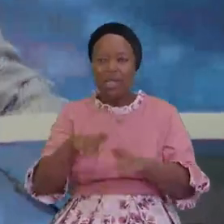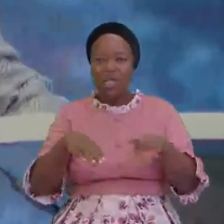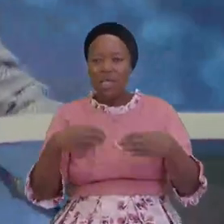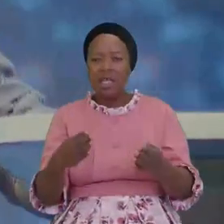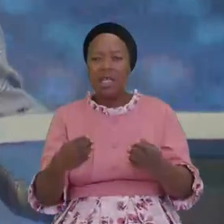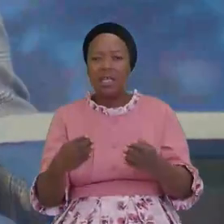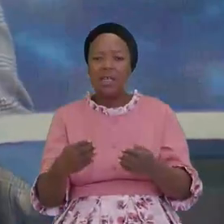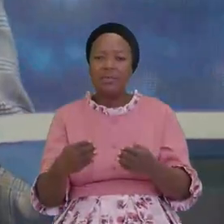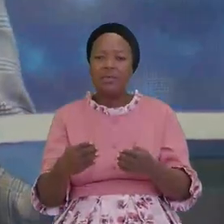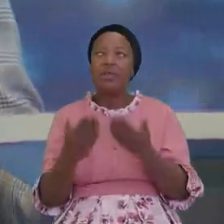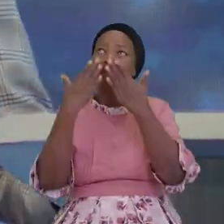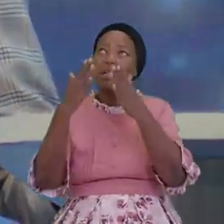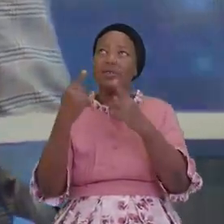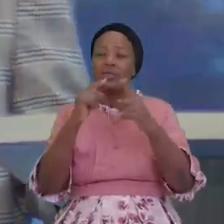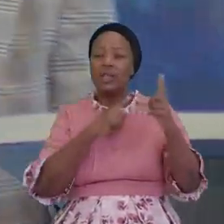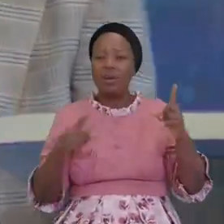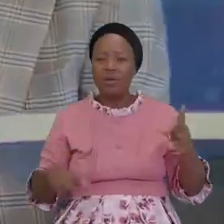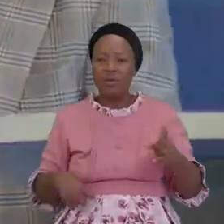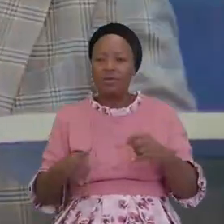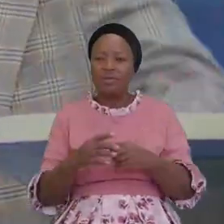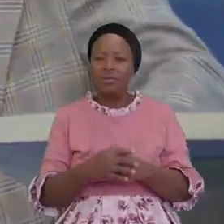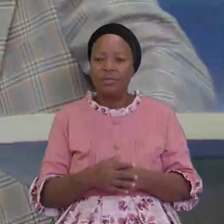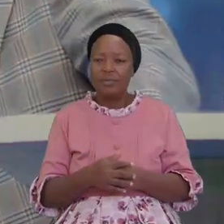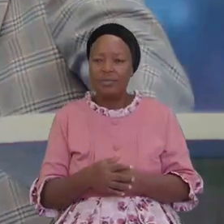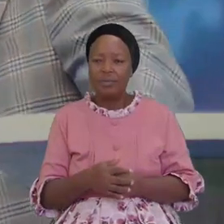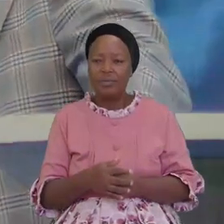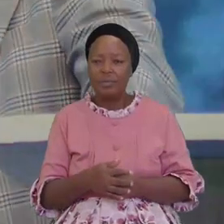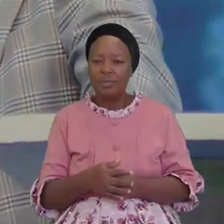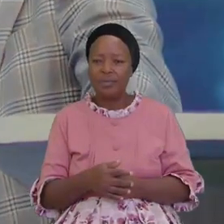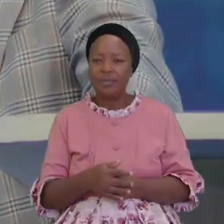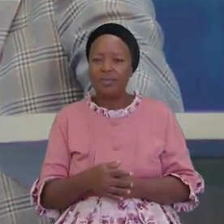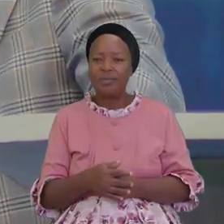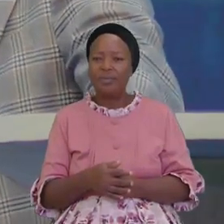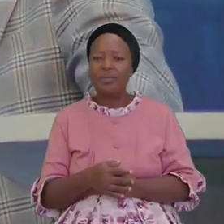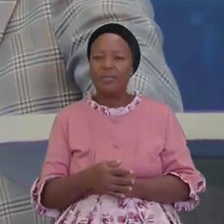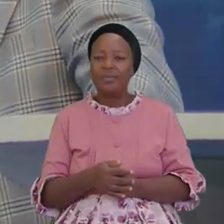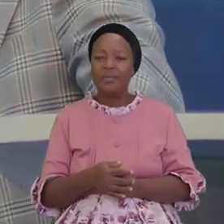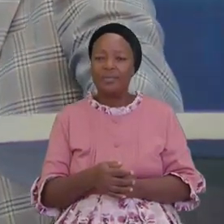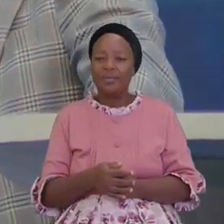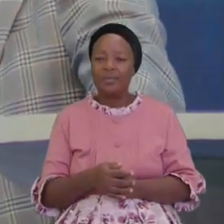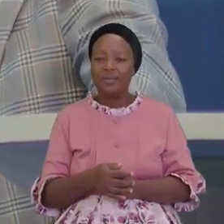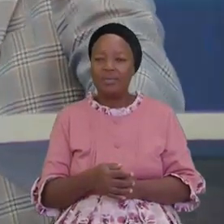Et chaque fois que tu rends grâce, que tu rends grâce au Seigneur,